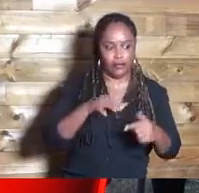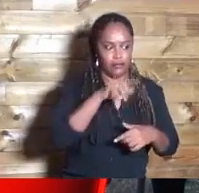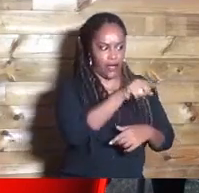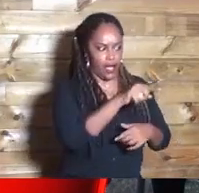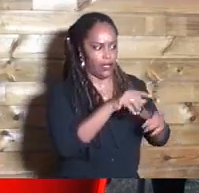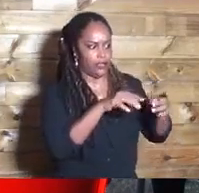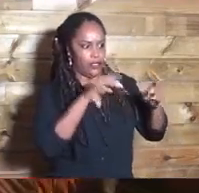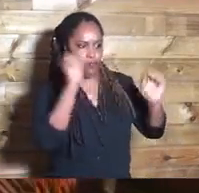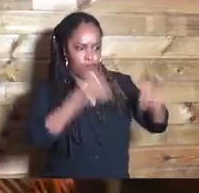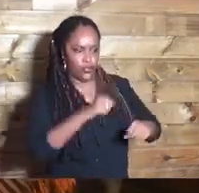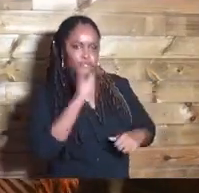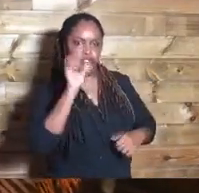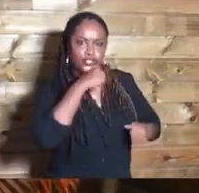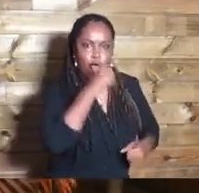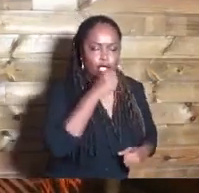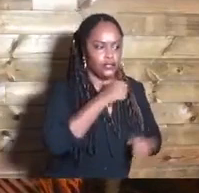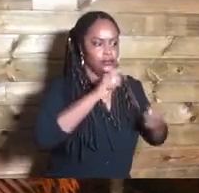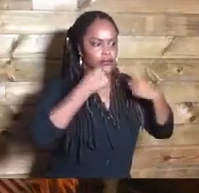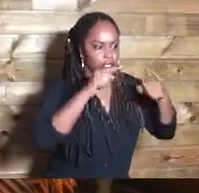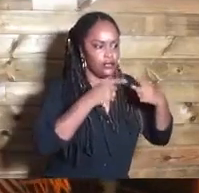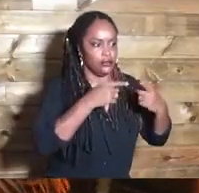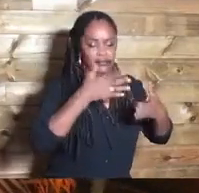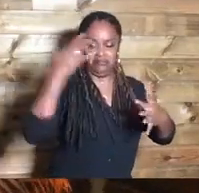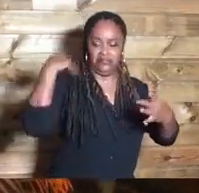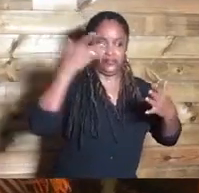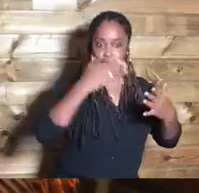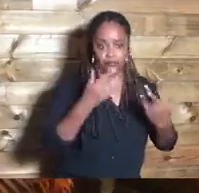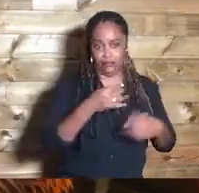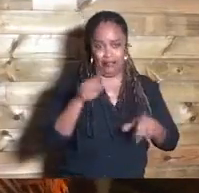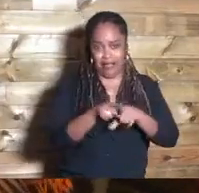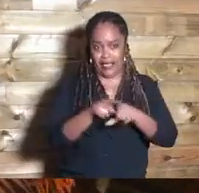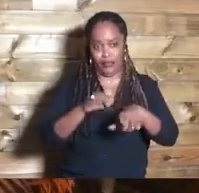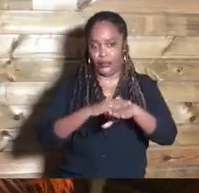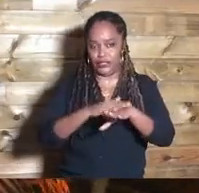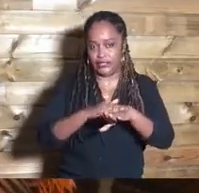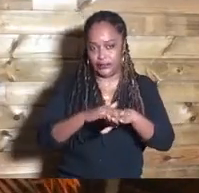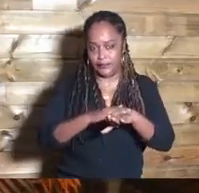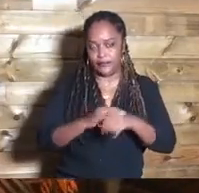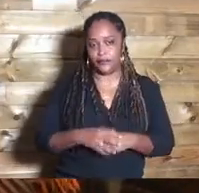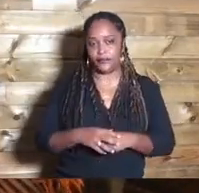madame ni doit chanter, qu'elle ni doit faire débiter depuis longtemps en Guadeloupe, c'est politique qu'elle a fait. Les David qui a dit,